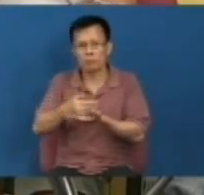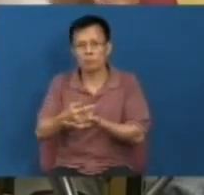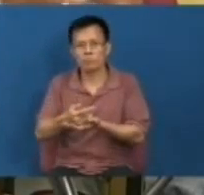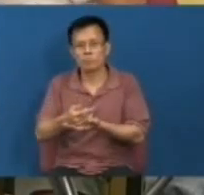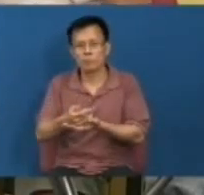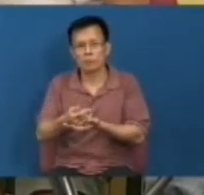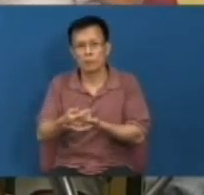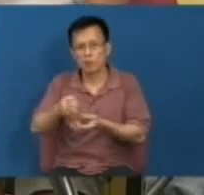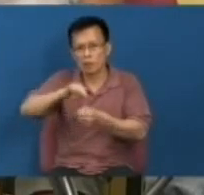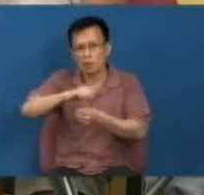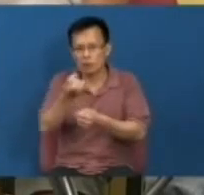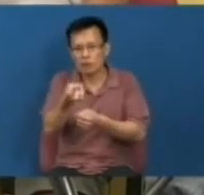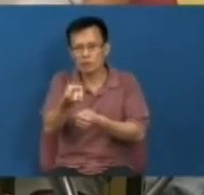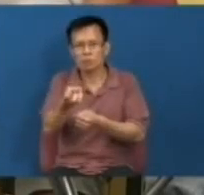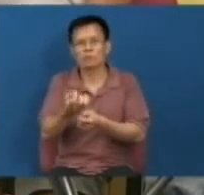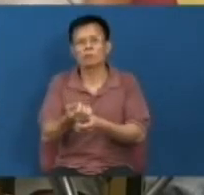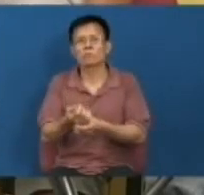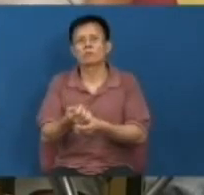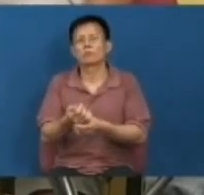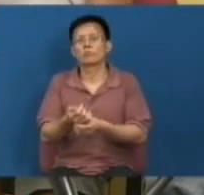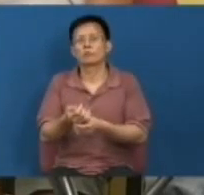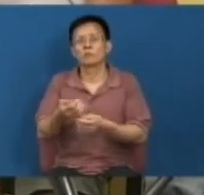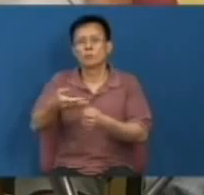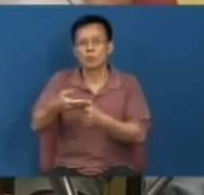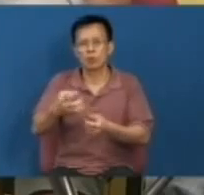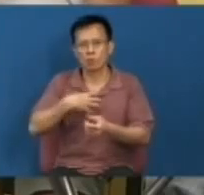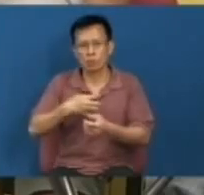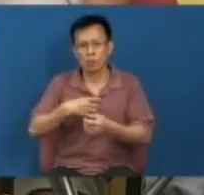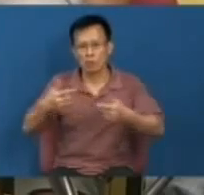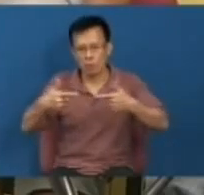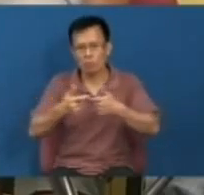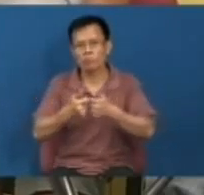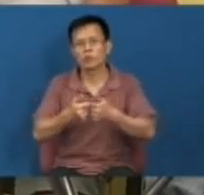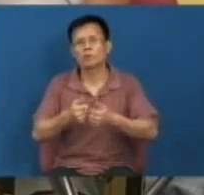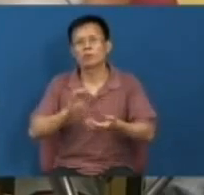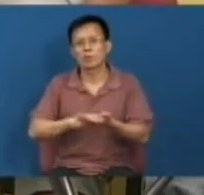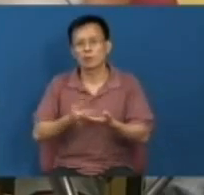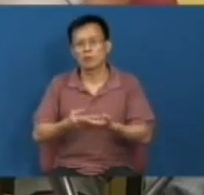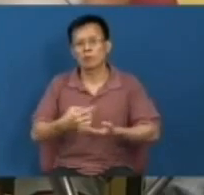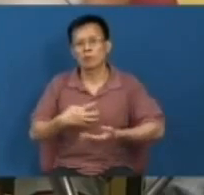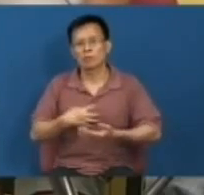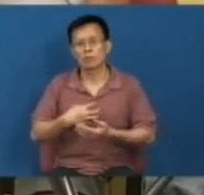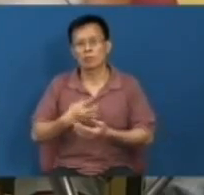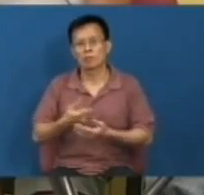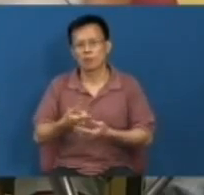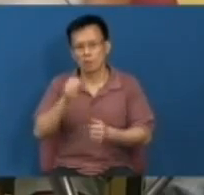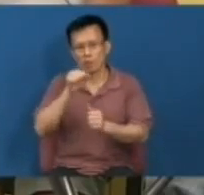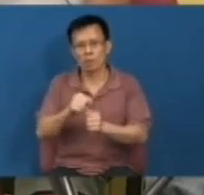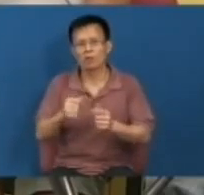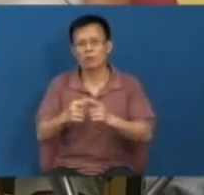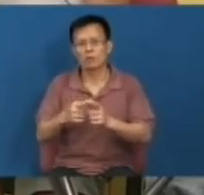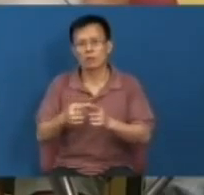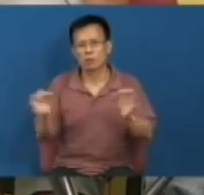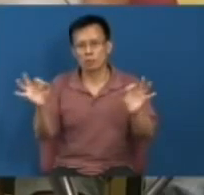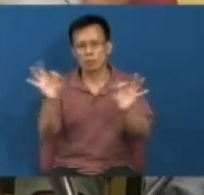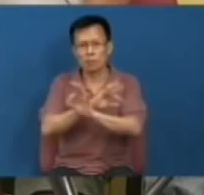量加翻少少俾你，咁啊佢就覺得好合理，但係佢咁樣咧係呃人咯，誤導人